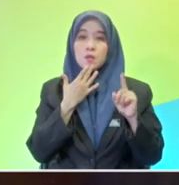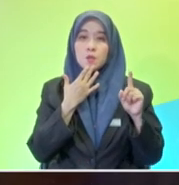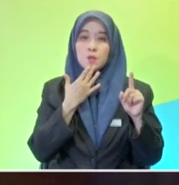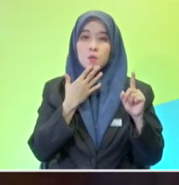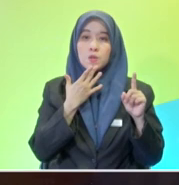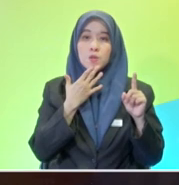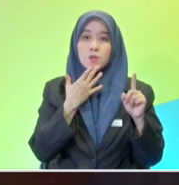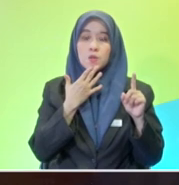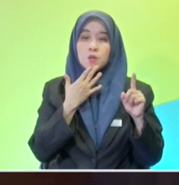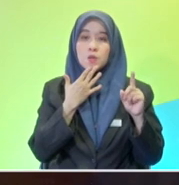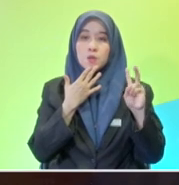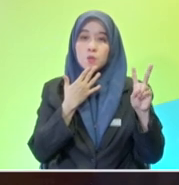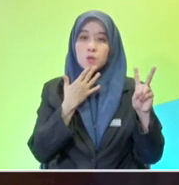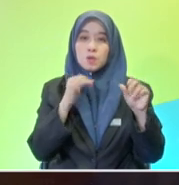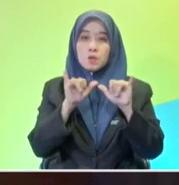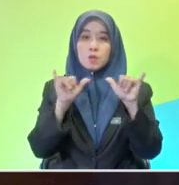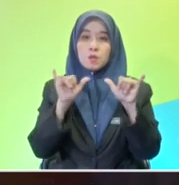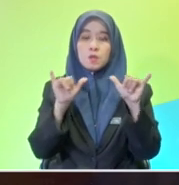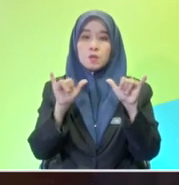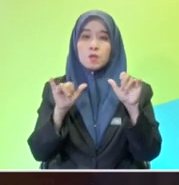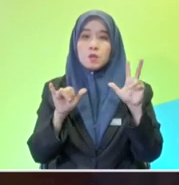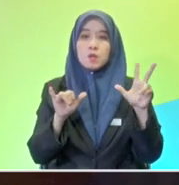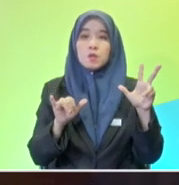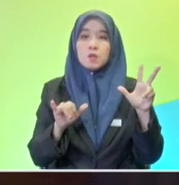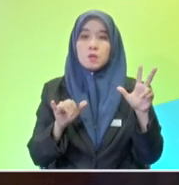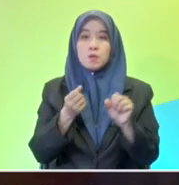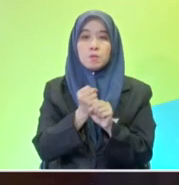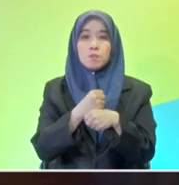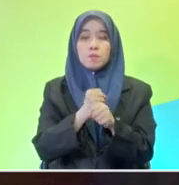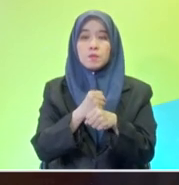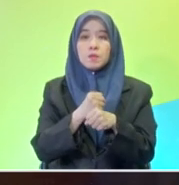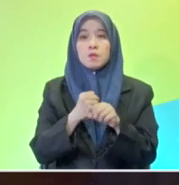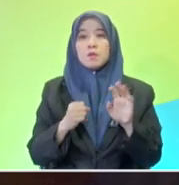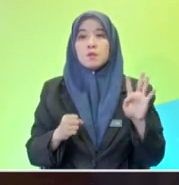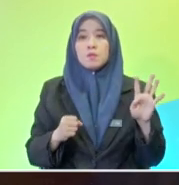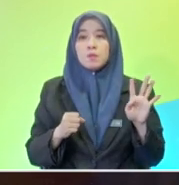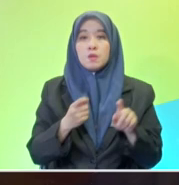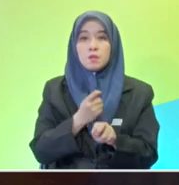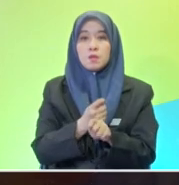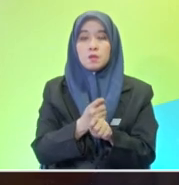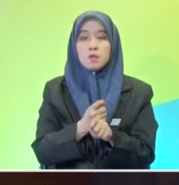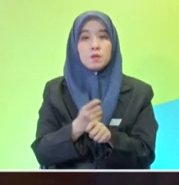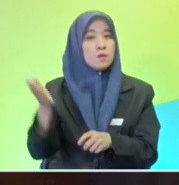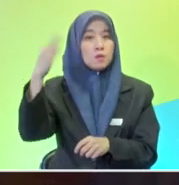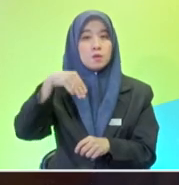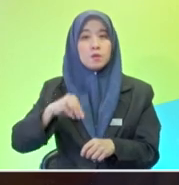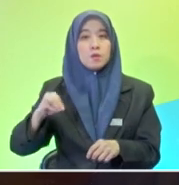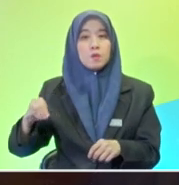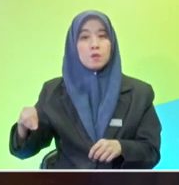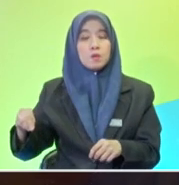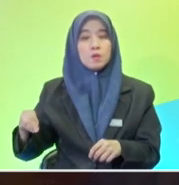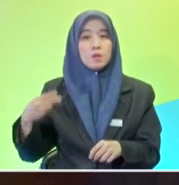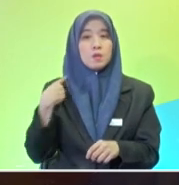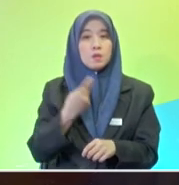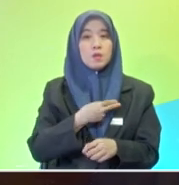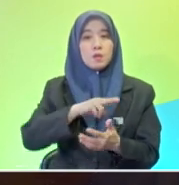ciri Apa saiz ciri bentuk dan juga ciri tekstur Jom murid-murid dekat rumah kita nak ulang